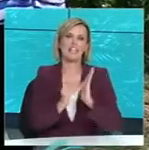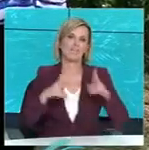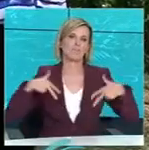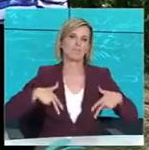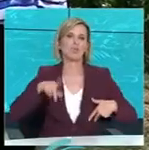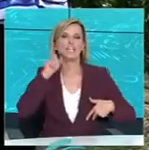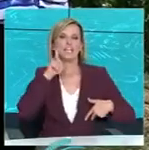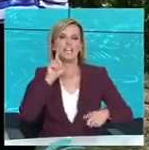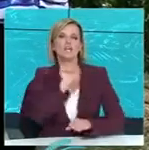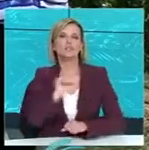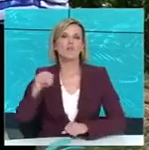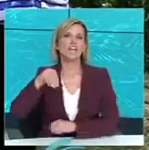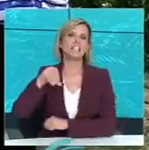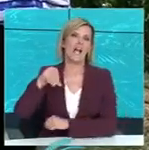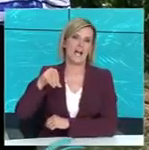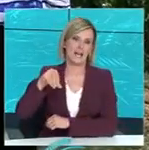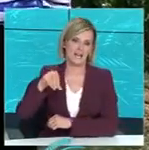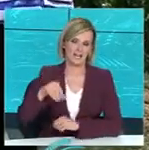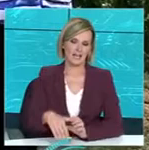μας παρουσιάσει